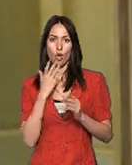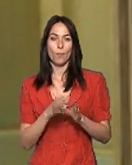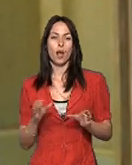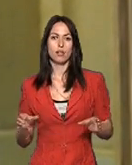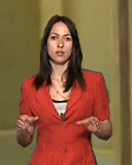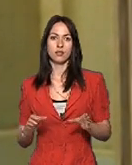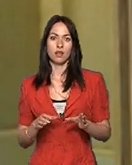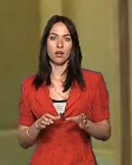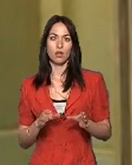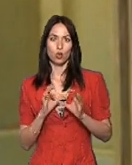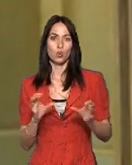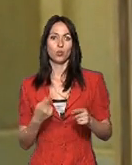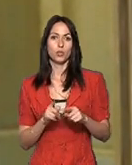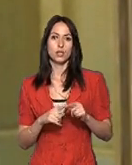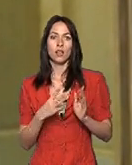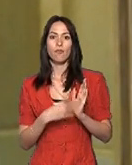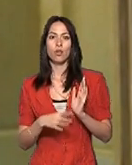опалення труби. Це